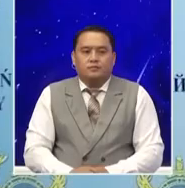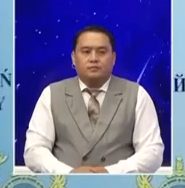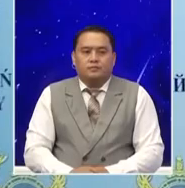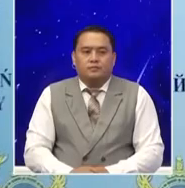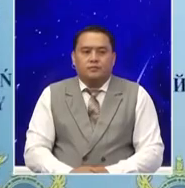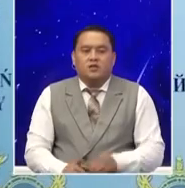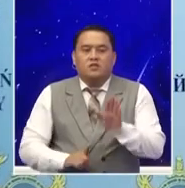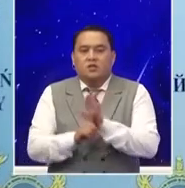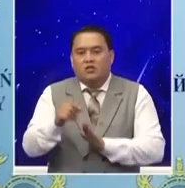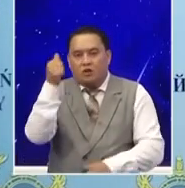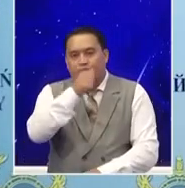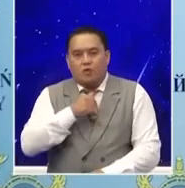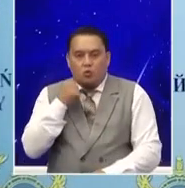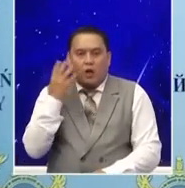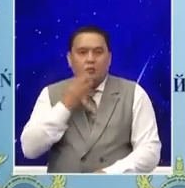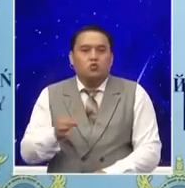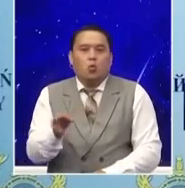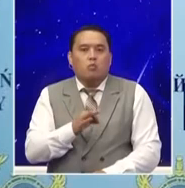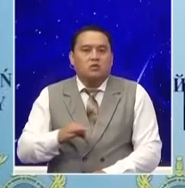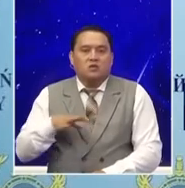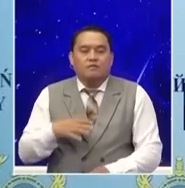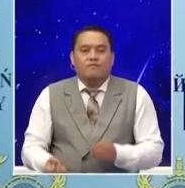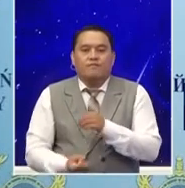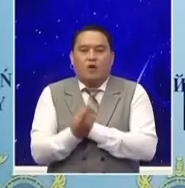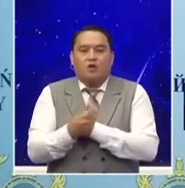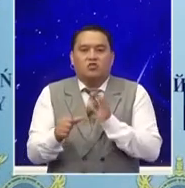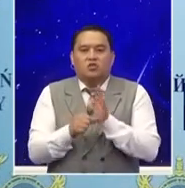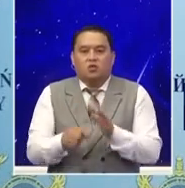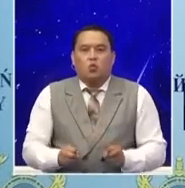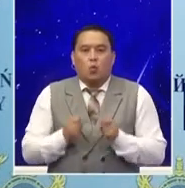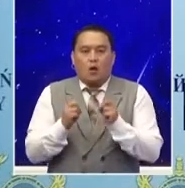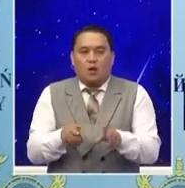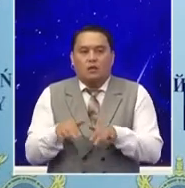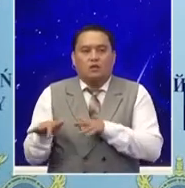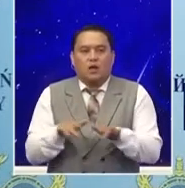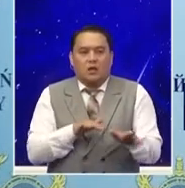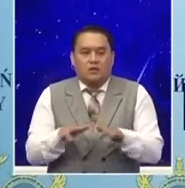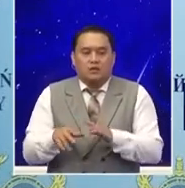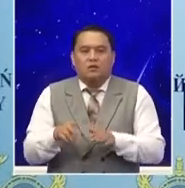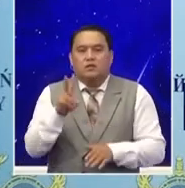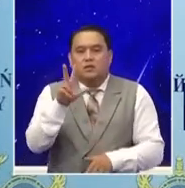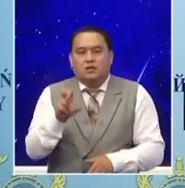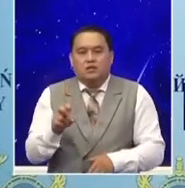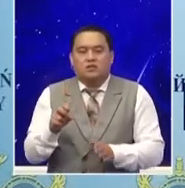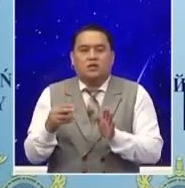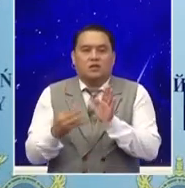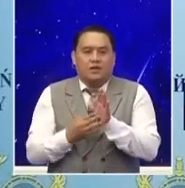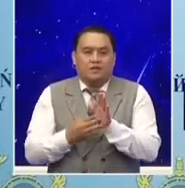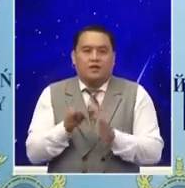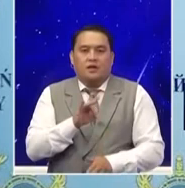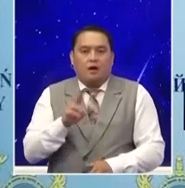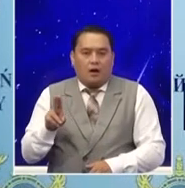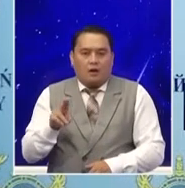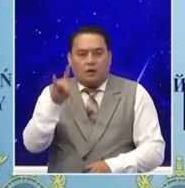С начала года на территории Алматинской области было возбуждено 6 уголовных дел по статье 309 Уголовного кодекса